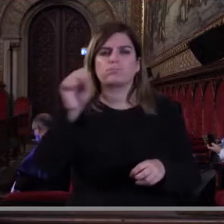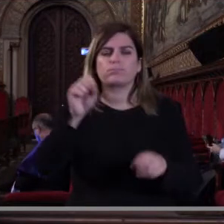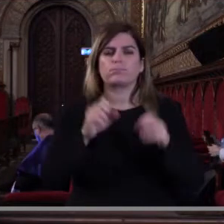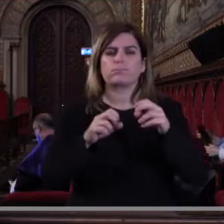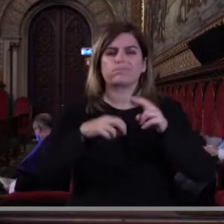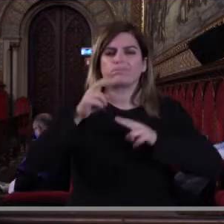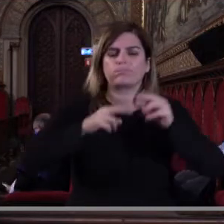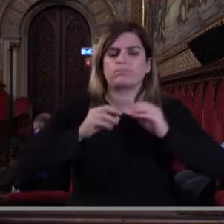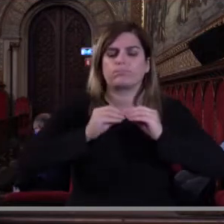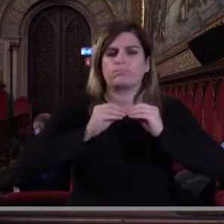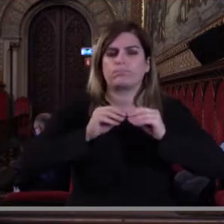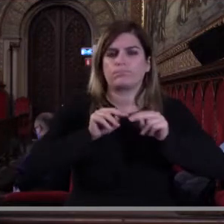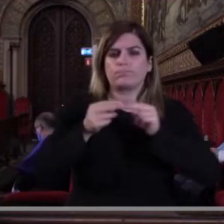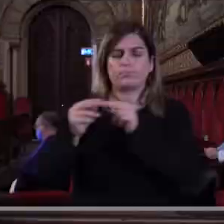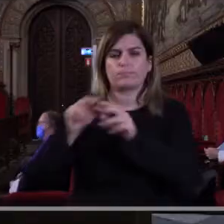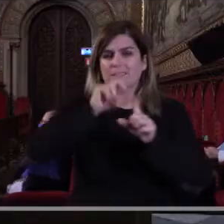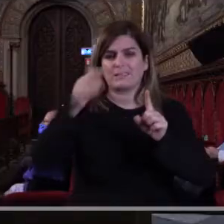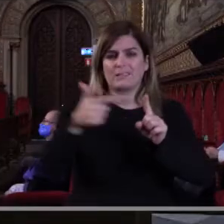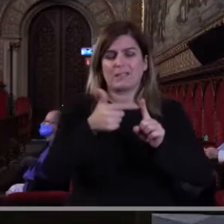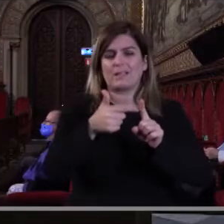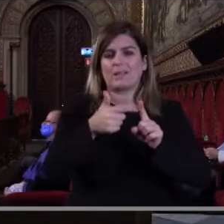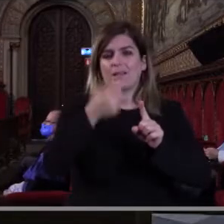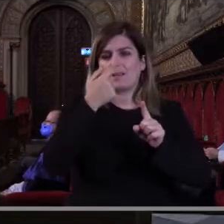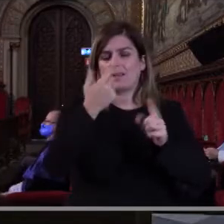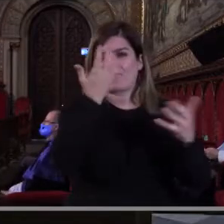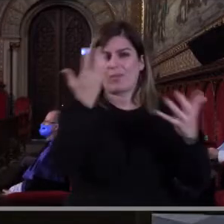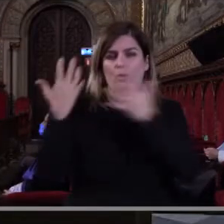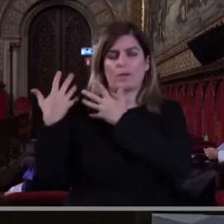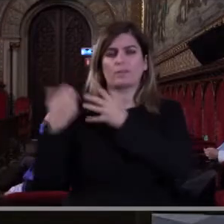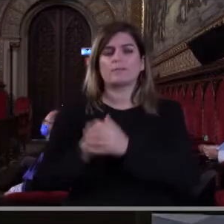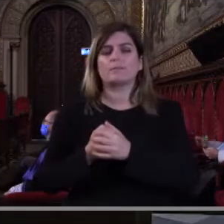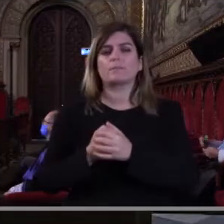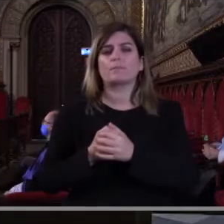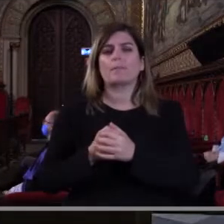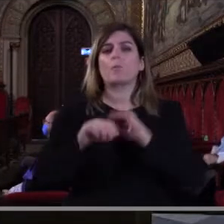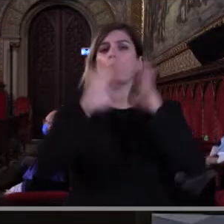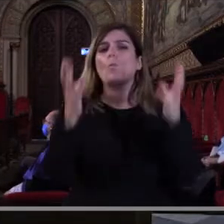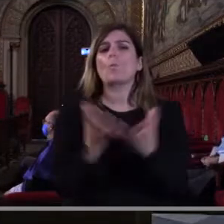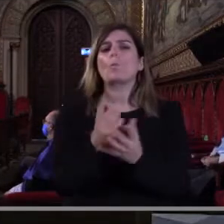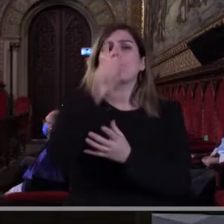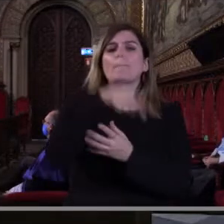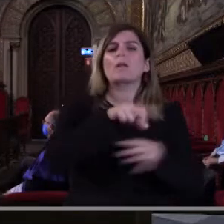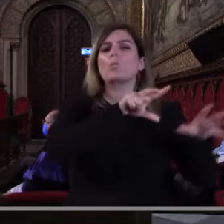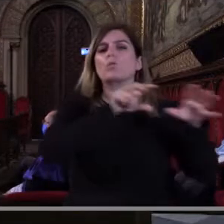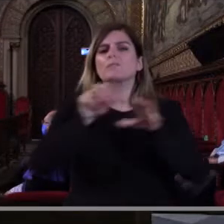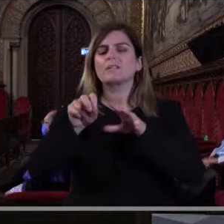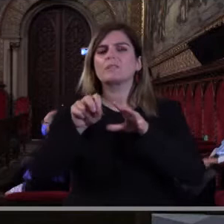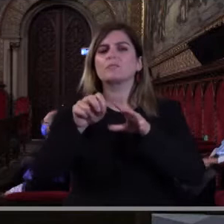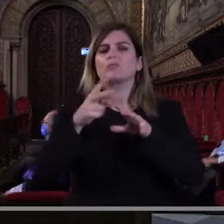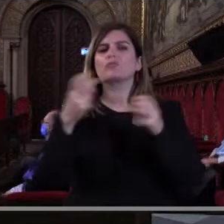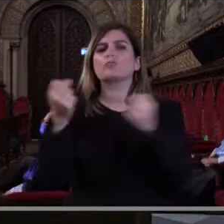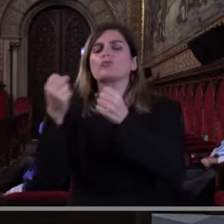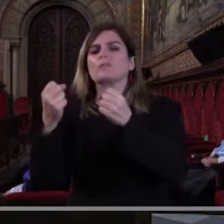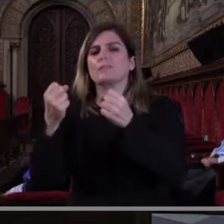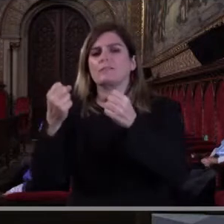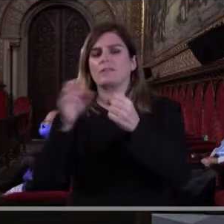reconstruïda genèticament ara fa una dècada. Al món hi havia entre 1.800 i 2.000 milions d'habitants. La Primera